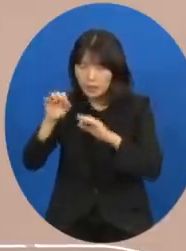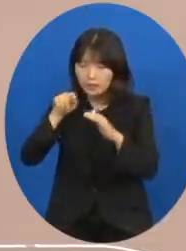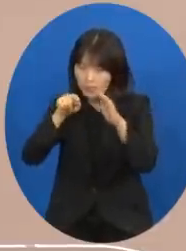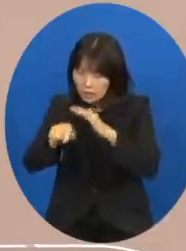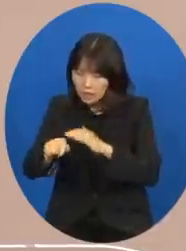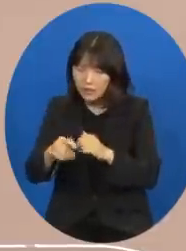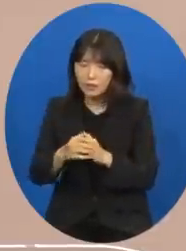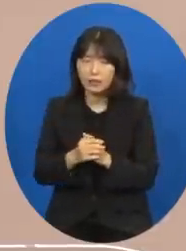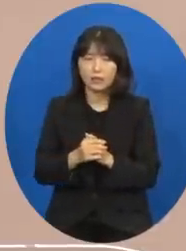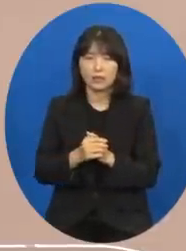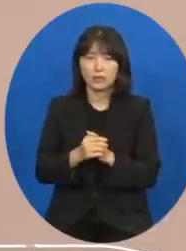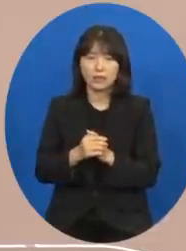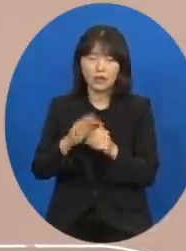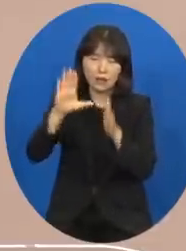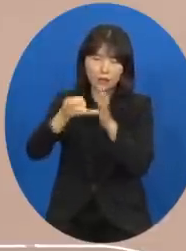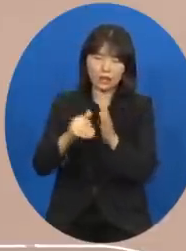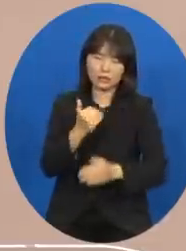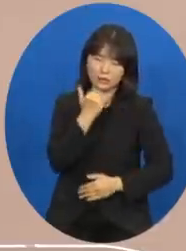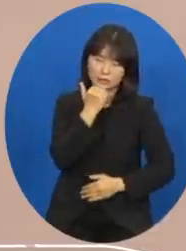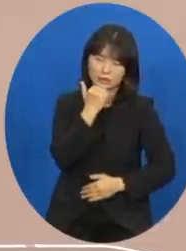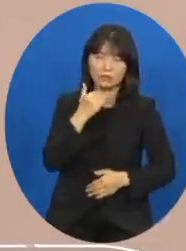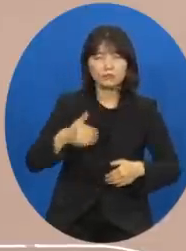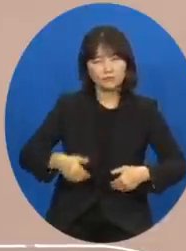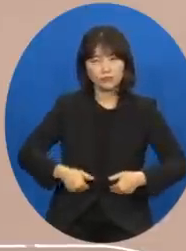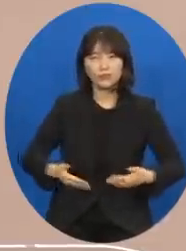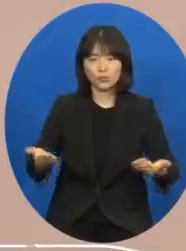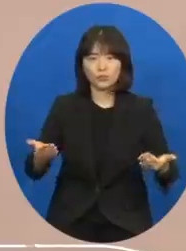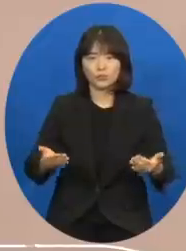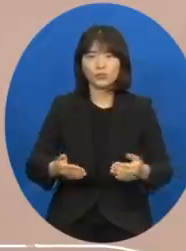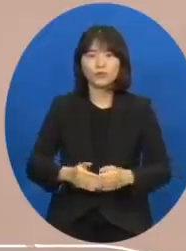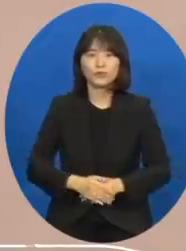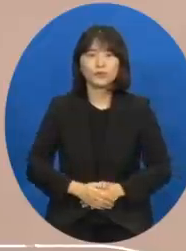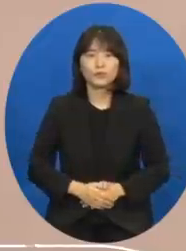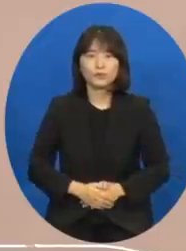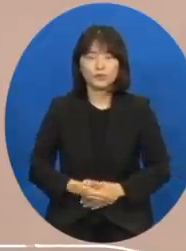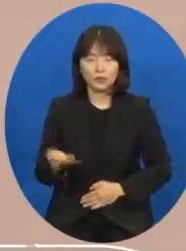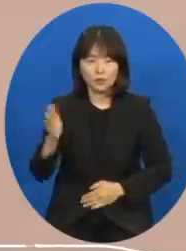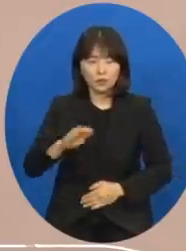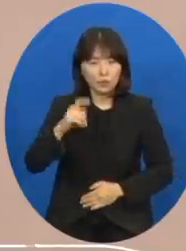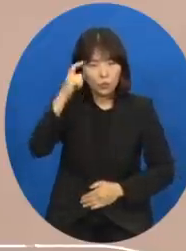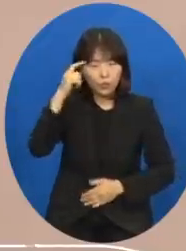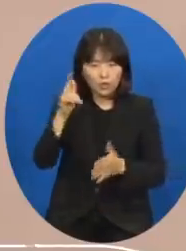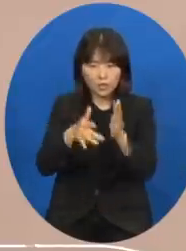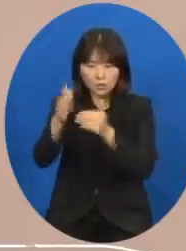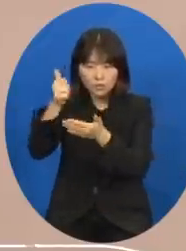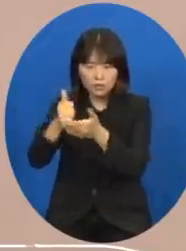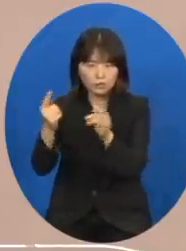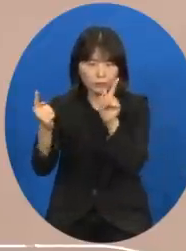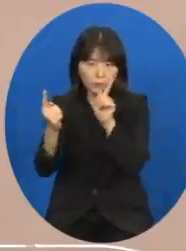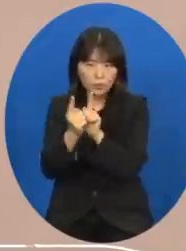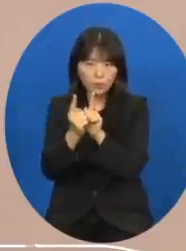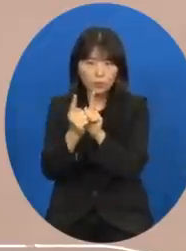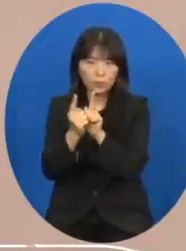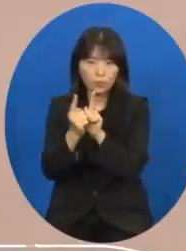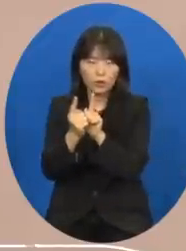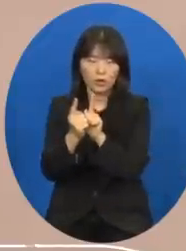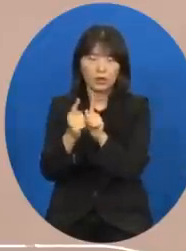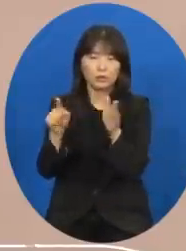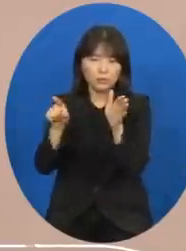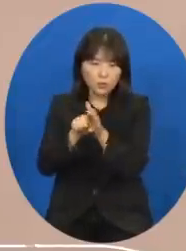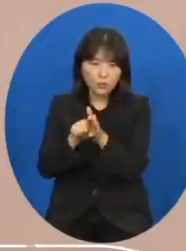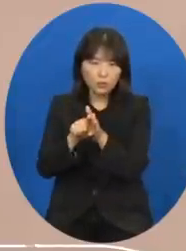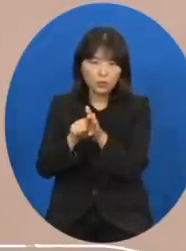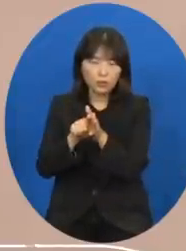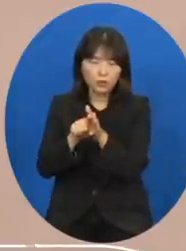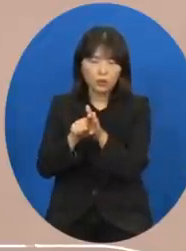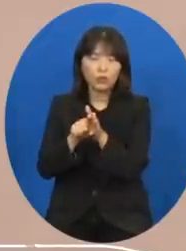또는 때를 기다릴 필요가 없는 거죠. 그런데도 왜 예수님을 믿어도 인격적으로 예수님을